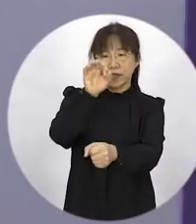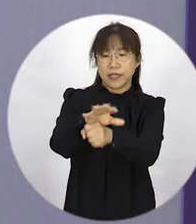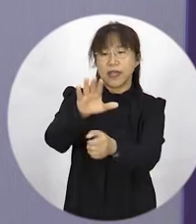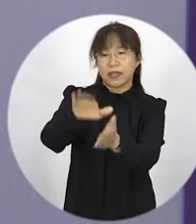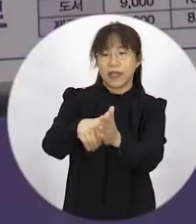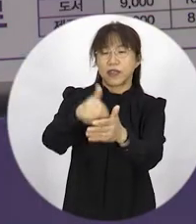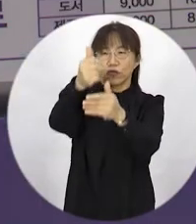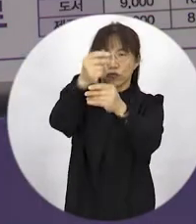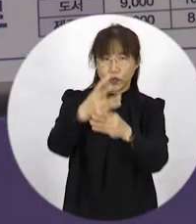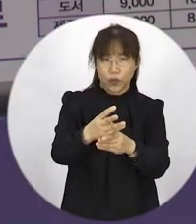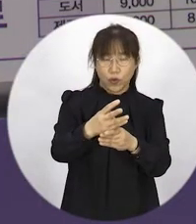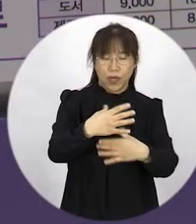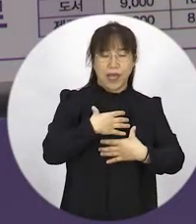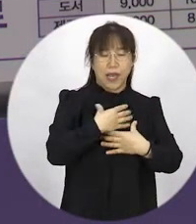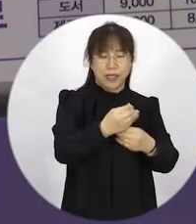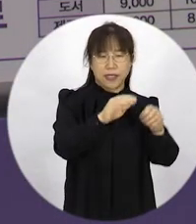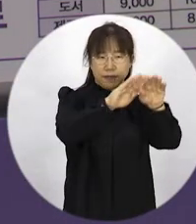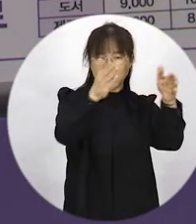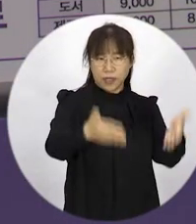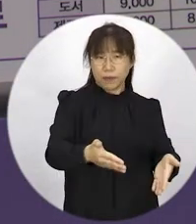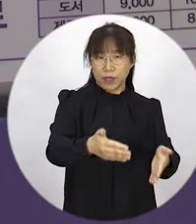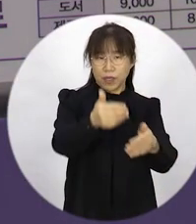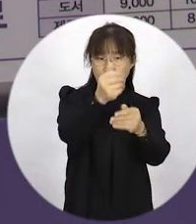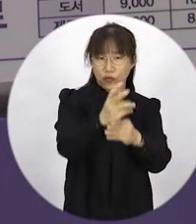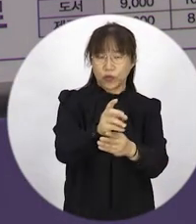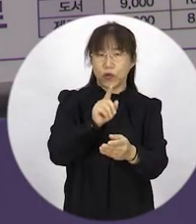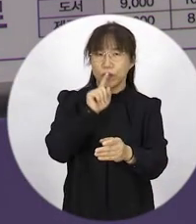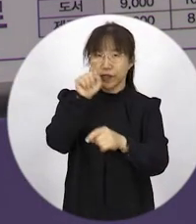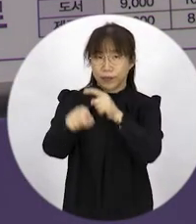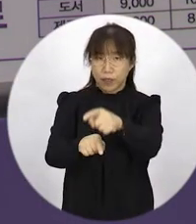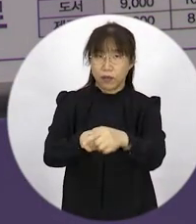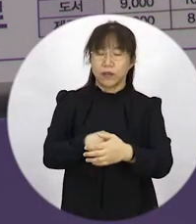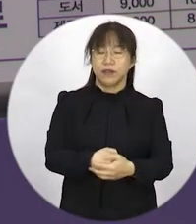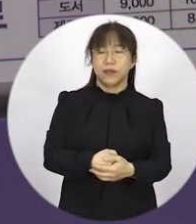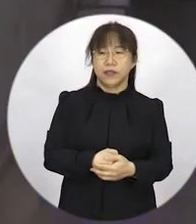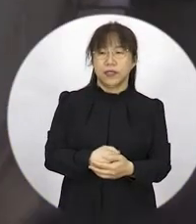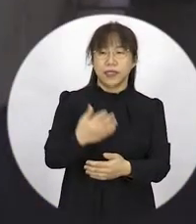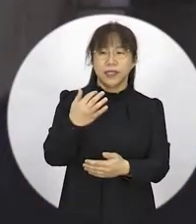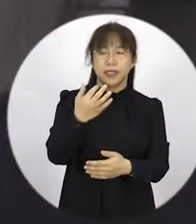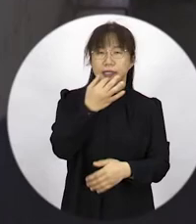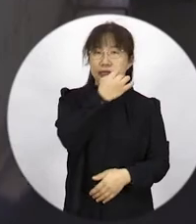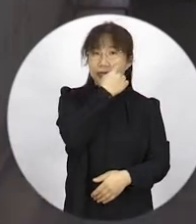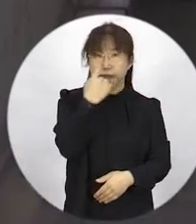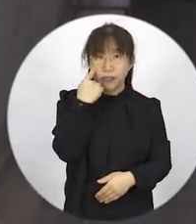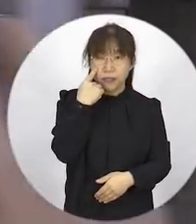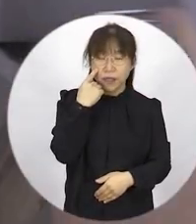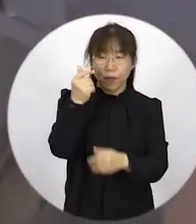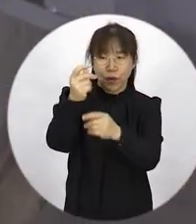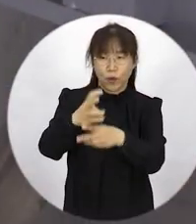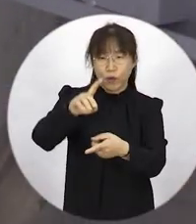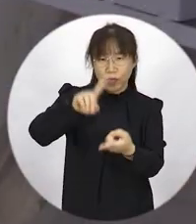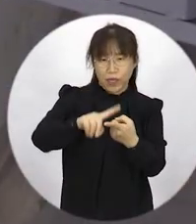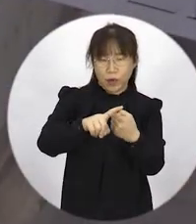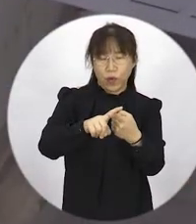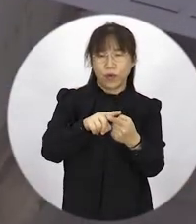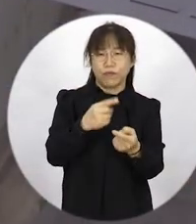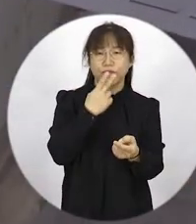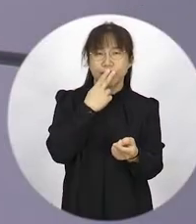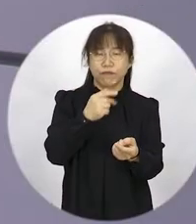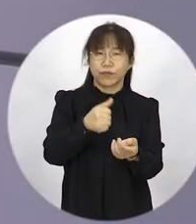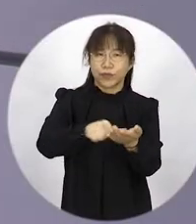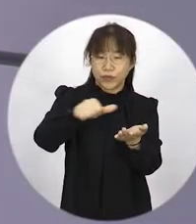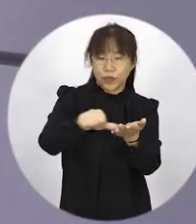배송지를 안심택배함 주소로 입력하면 되고 택배함 번호와 인증번호를 받아 물건을 찾을 수 있습니다.